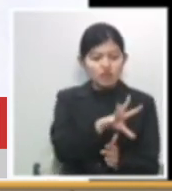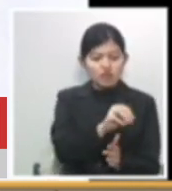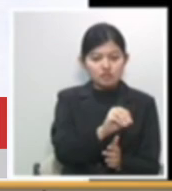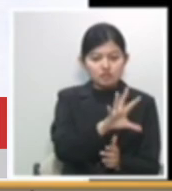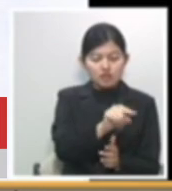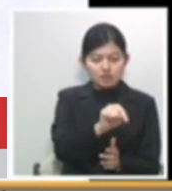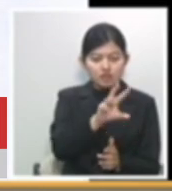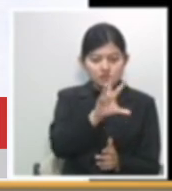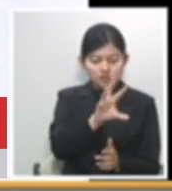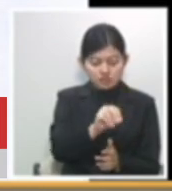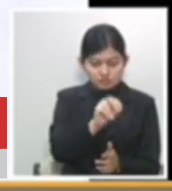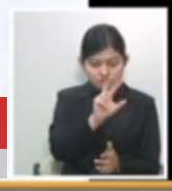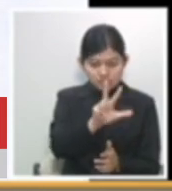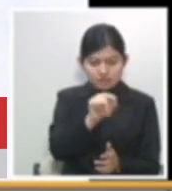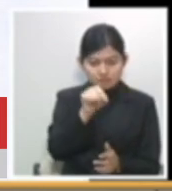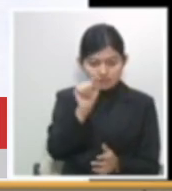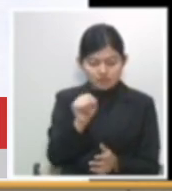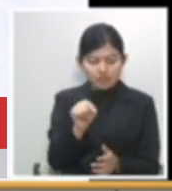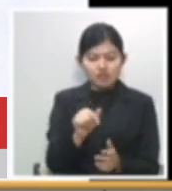านประธาน